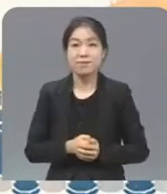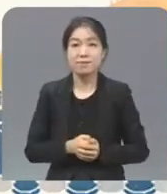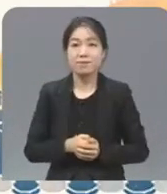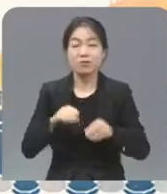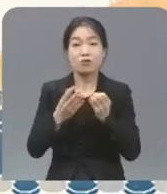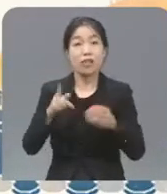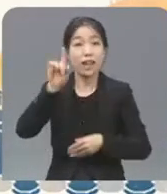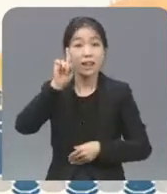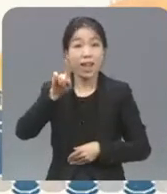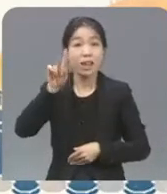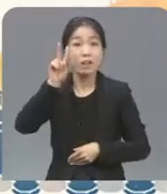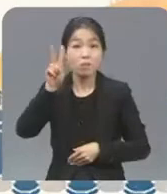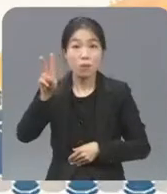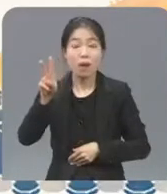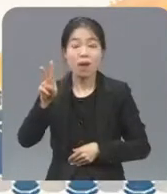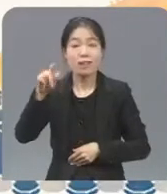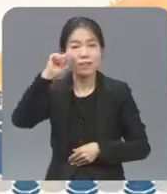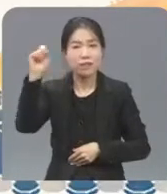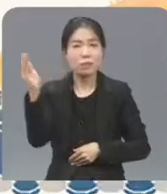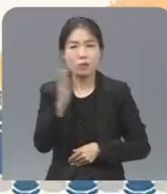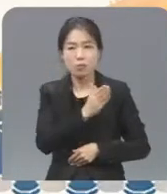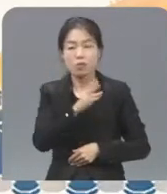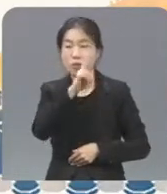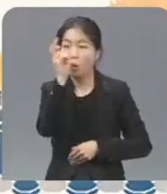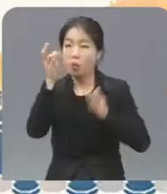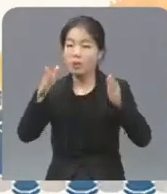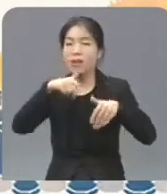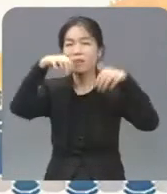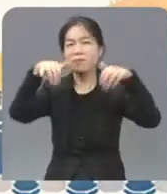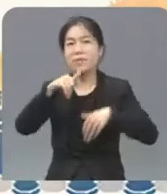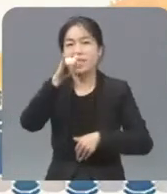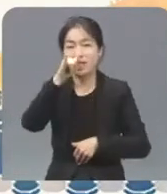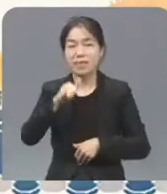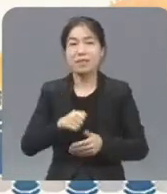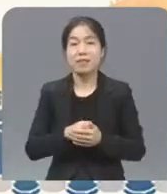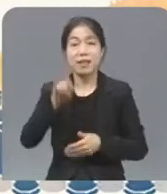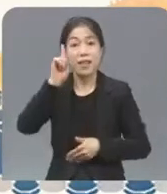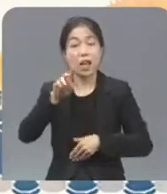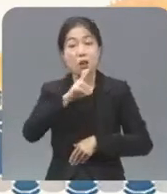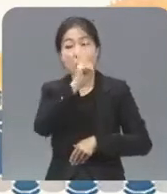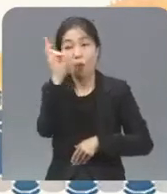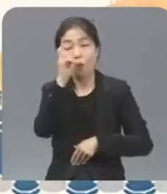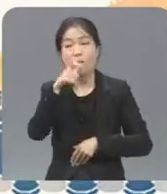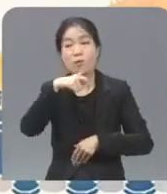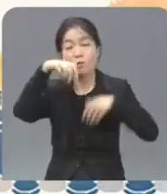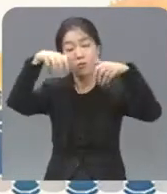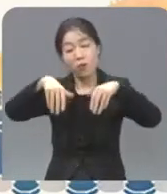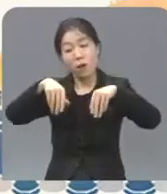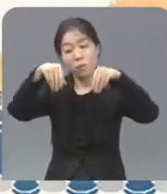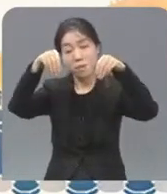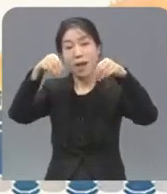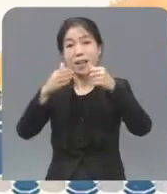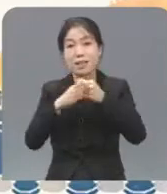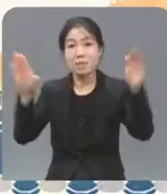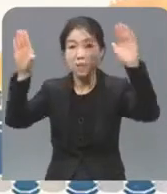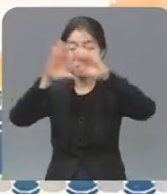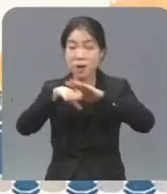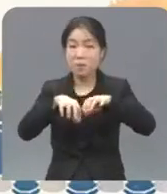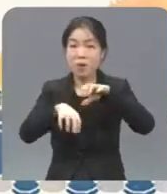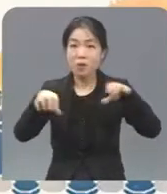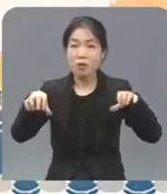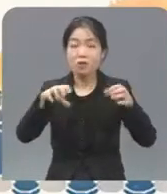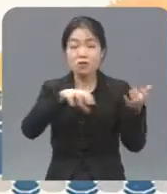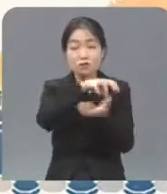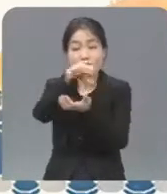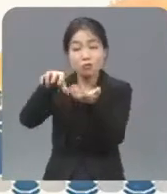추석 당일인 내일과 모레도 새벽부터 5 사이에 비가 내리고 있는데요 다행히도 내일 오후에는 비가 잠시 그치면서 밤에는 곳곳에서